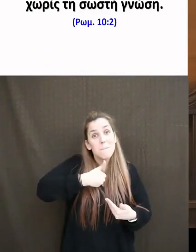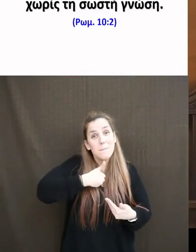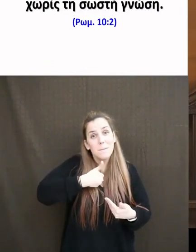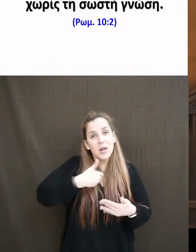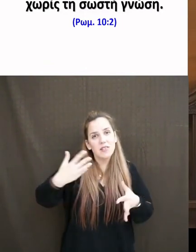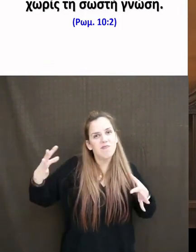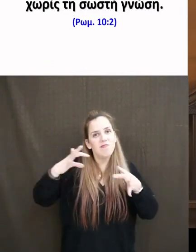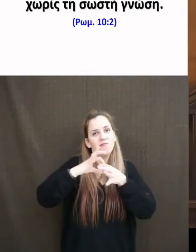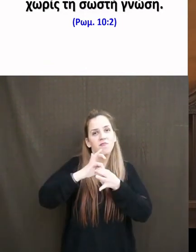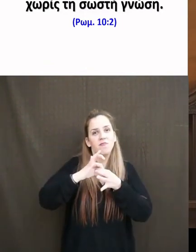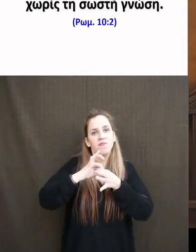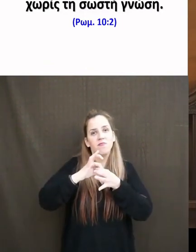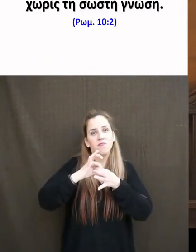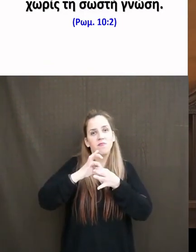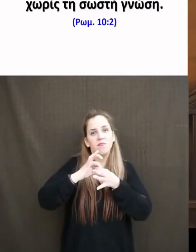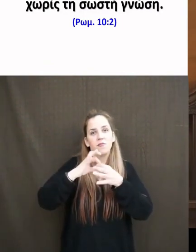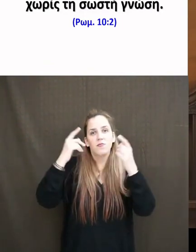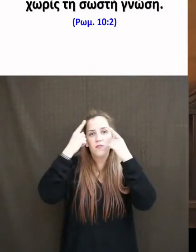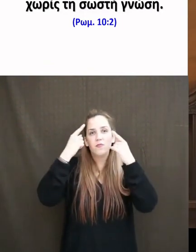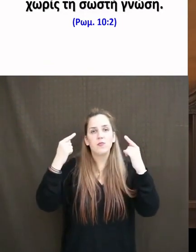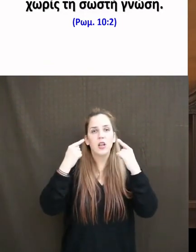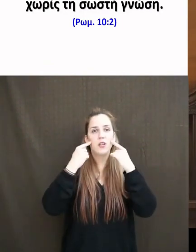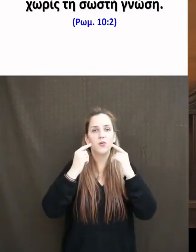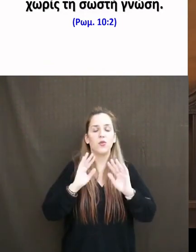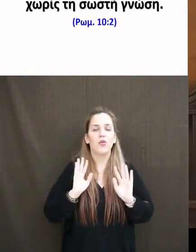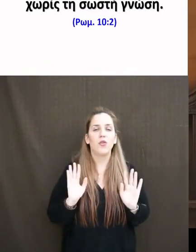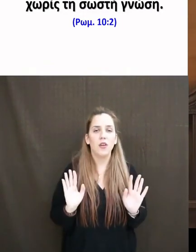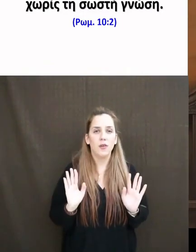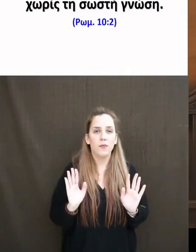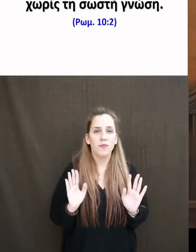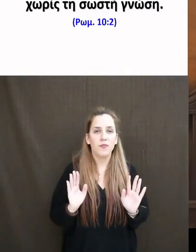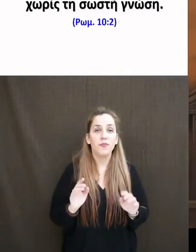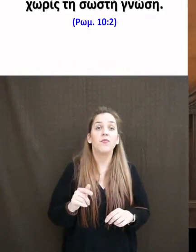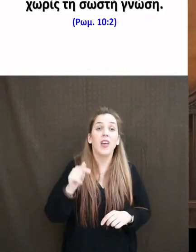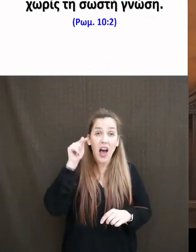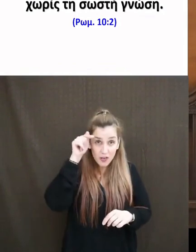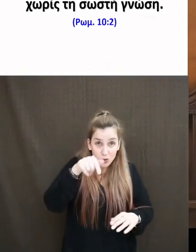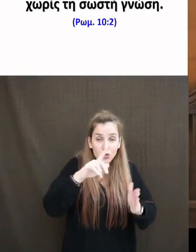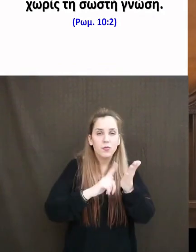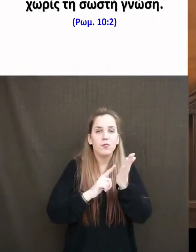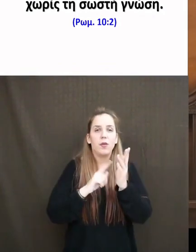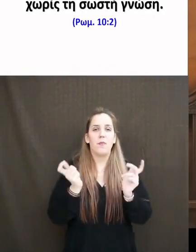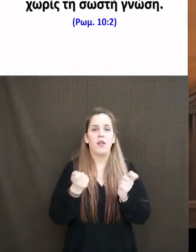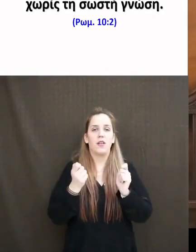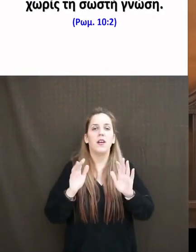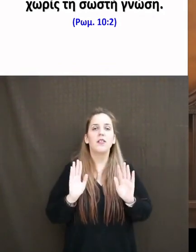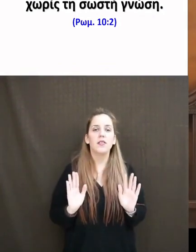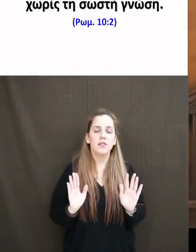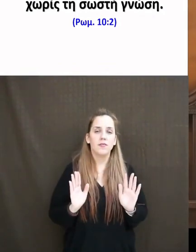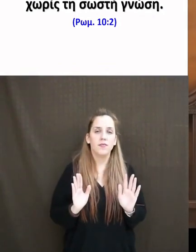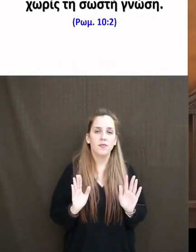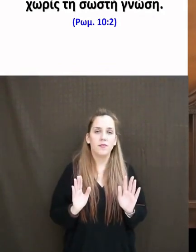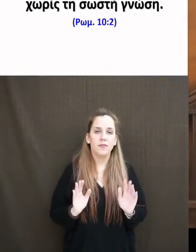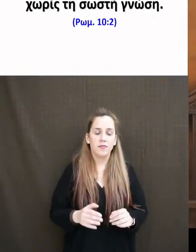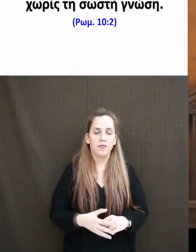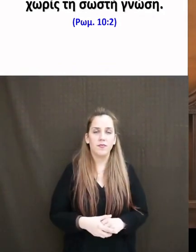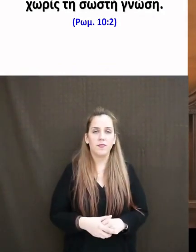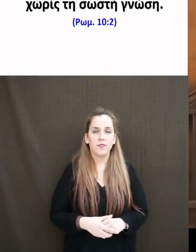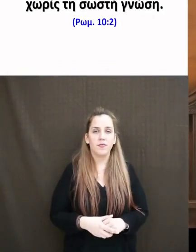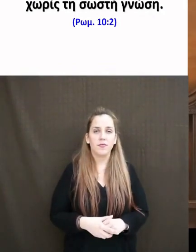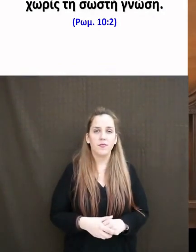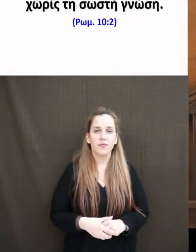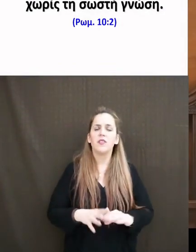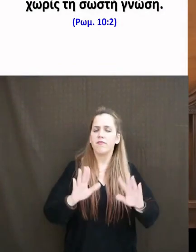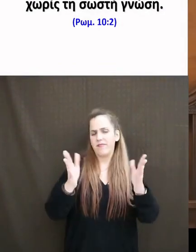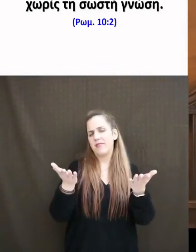σου πρέπει να αλλάξεις. Και ο μόνος που μπορεί να το κάνει αυτό είναι ο Χριστός. Η θρησκεία μπορεί να